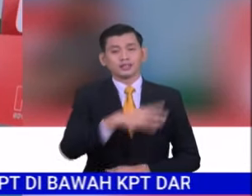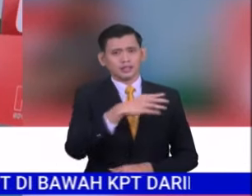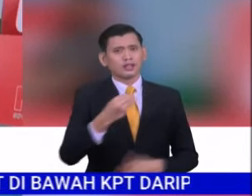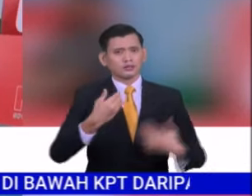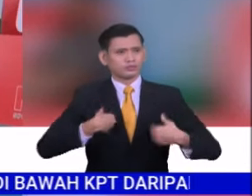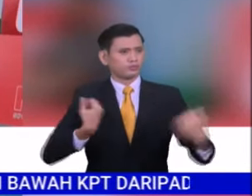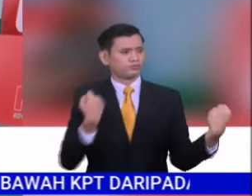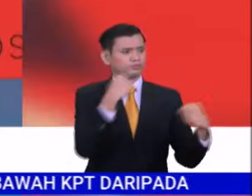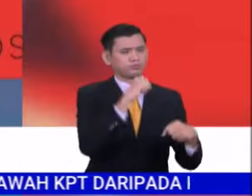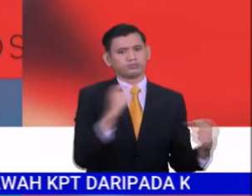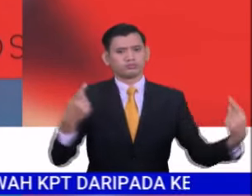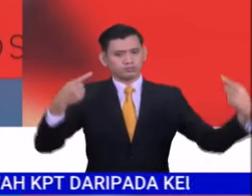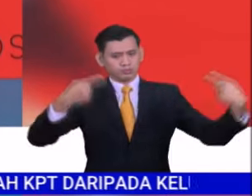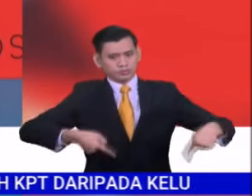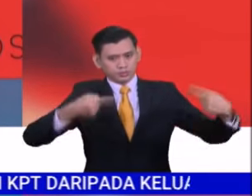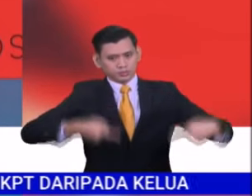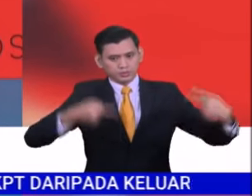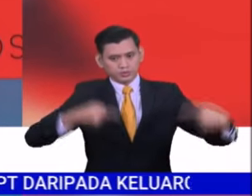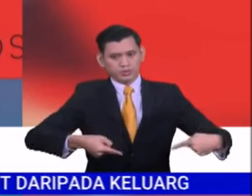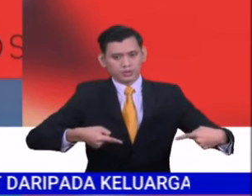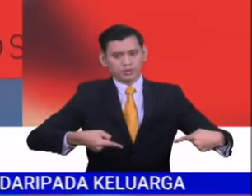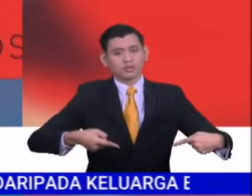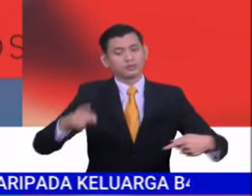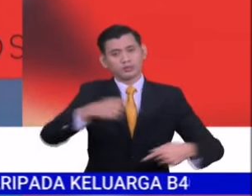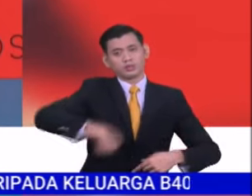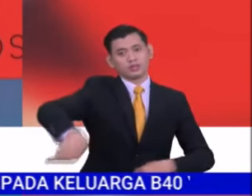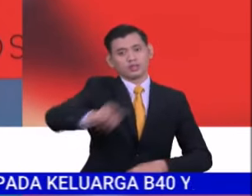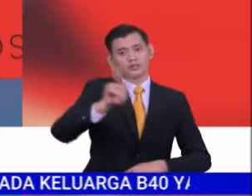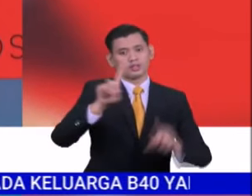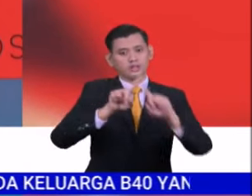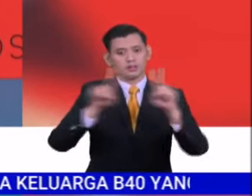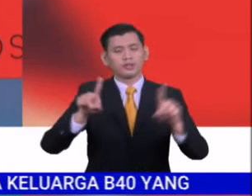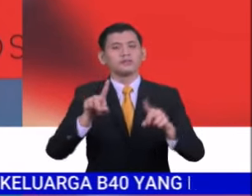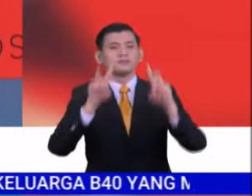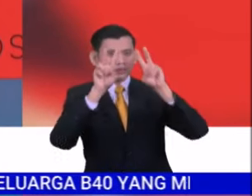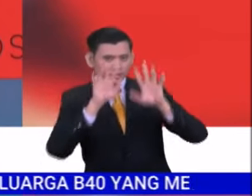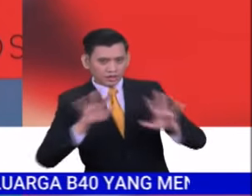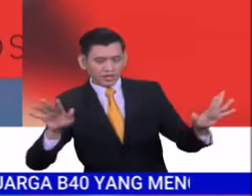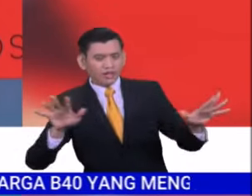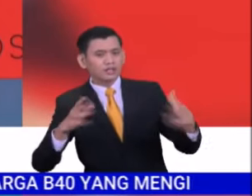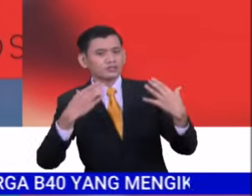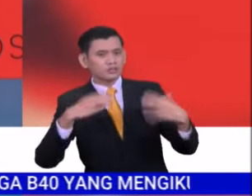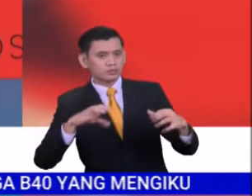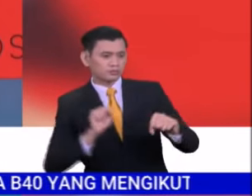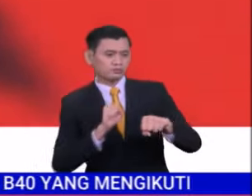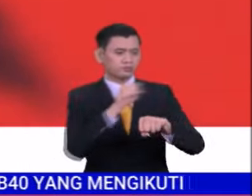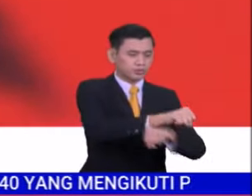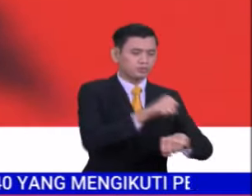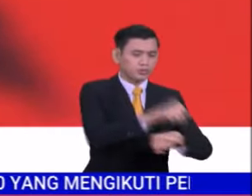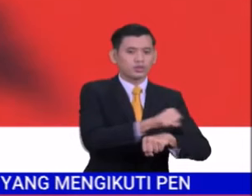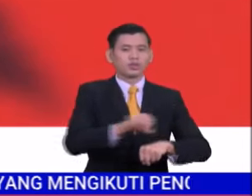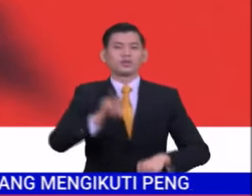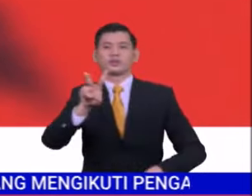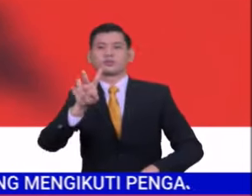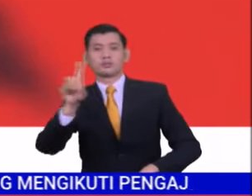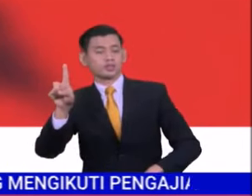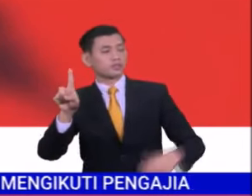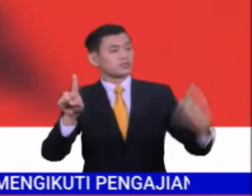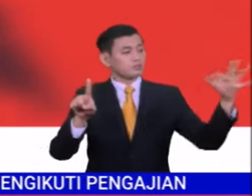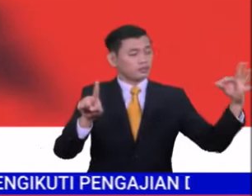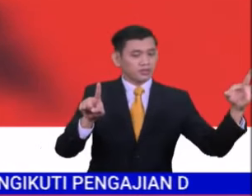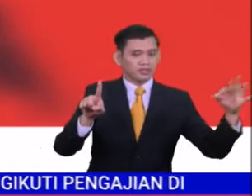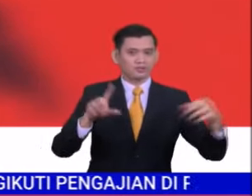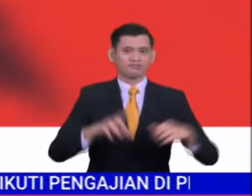tentangan sengit oleh lawan bukan pilihan itu di set kedua, Zijia tenang menyerap segala tekanan untuk menang